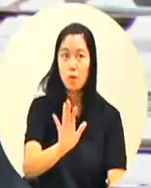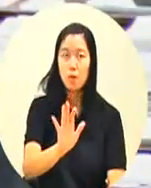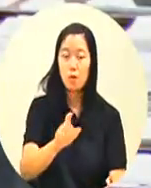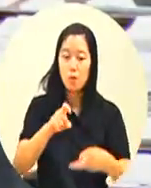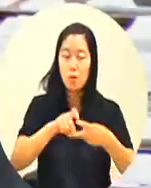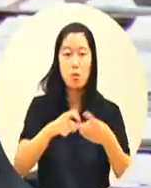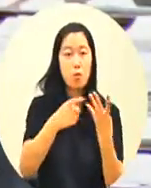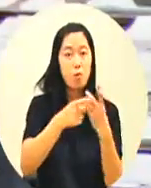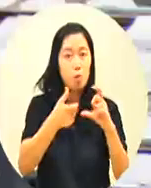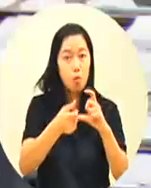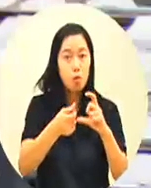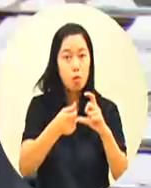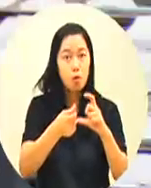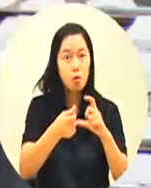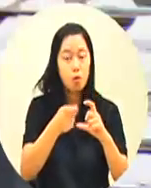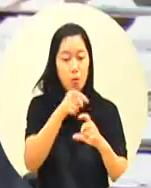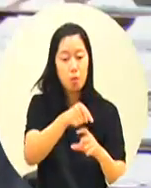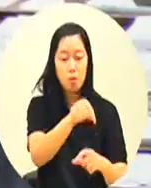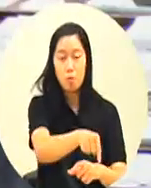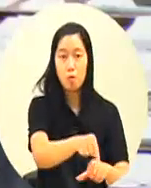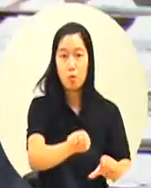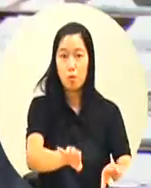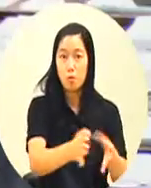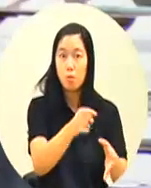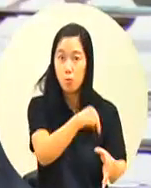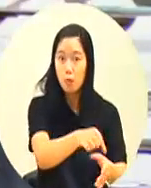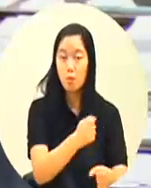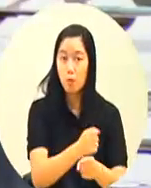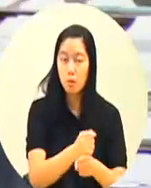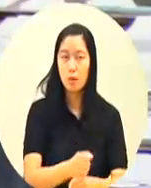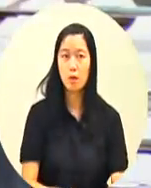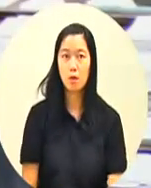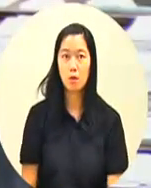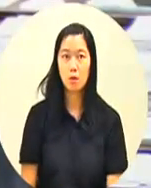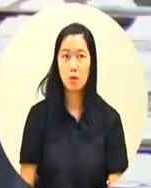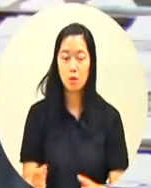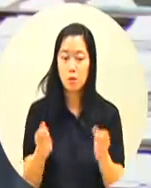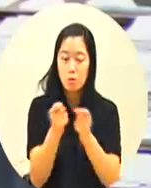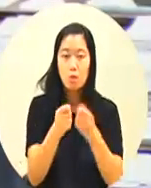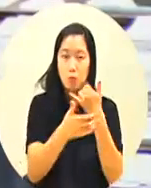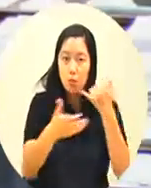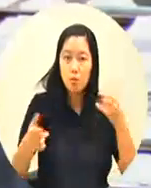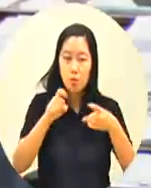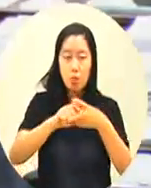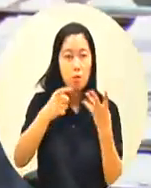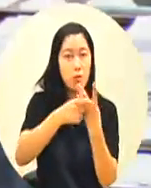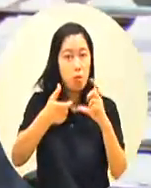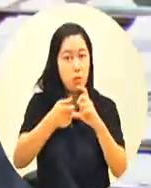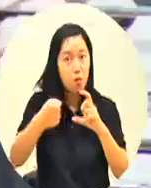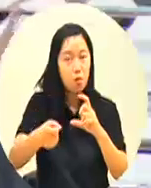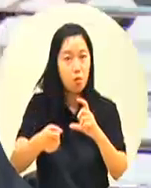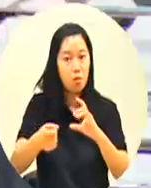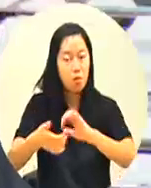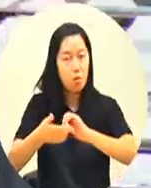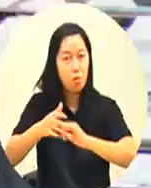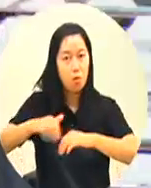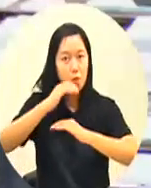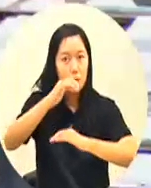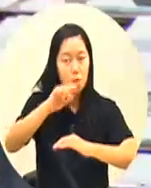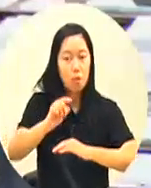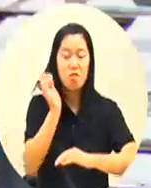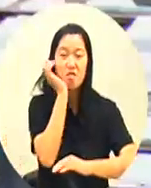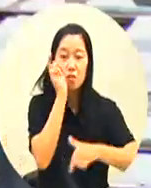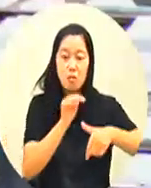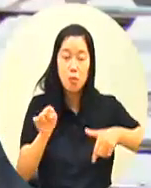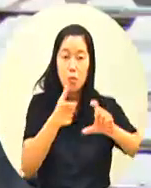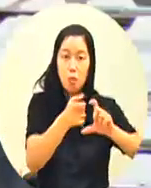区，我们就从那个工业区开始做。我觉得其实像在临海工业区，我们这也不要限，不一定是限制在石化产业，